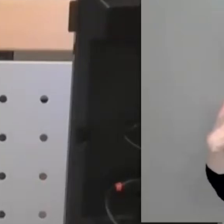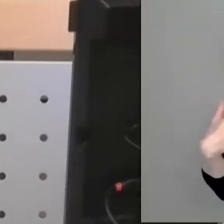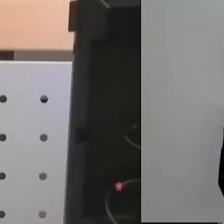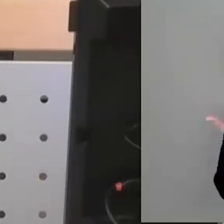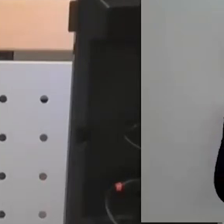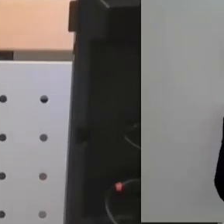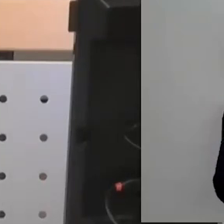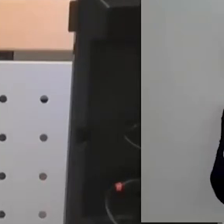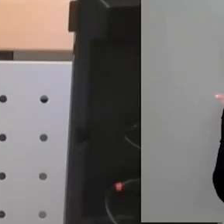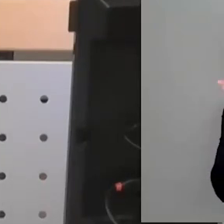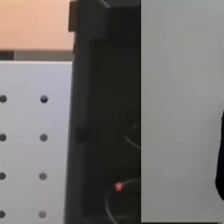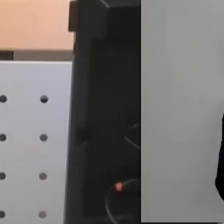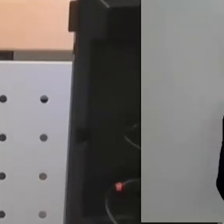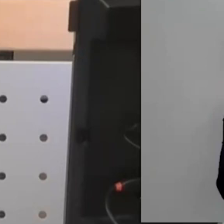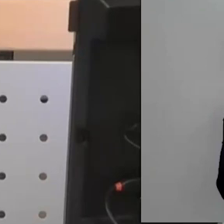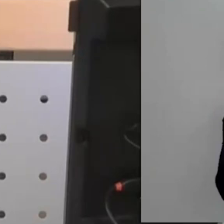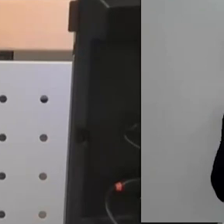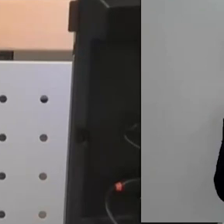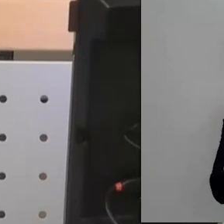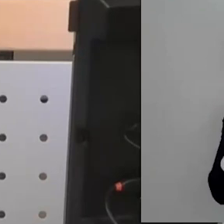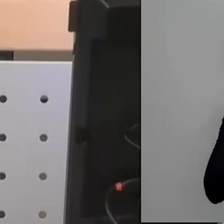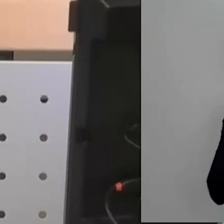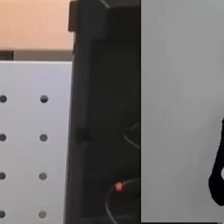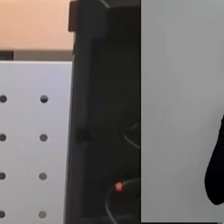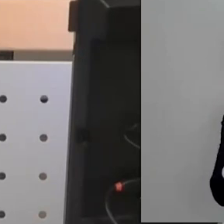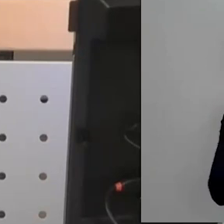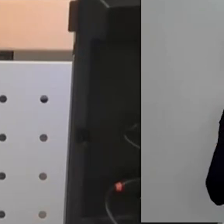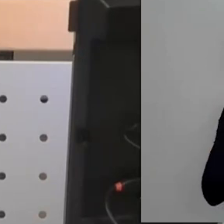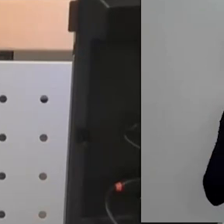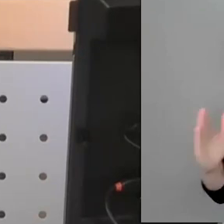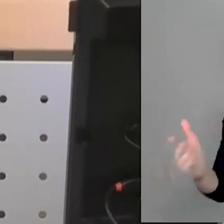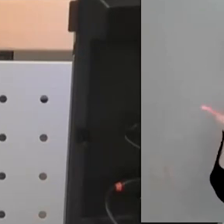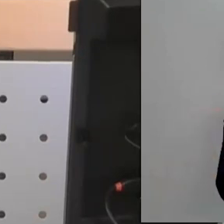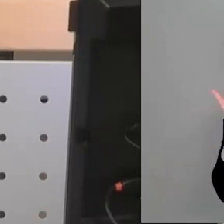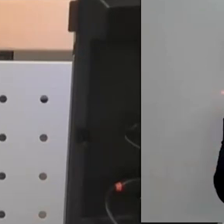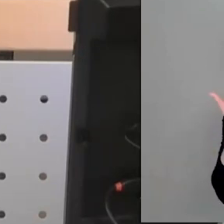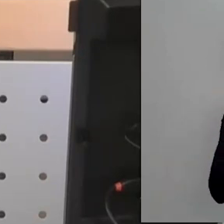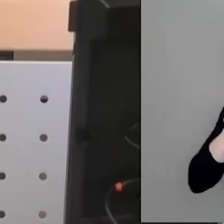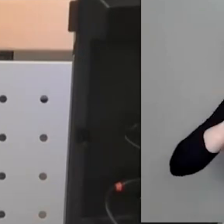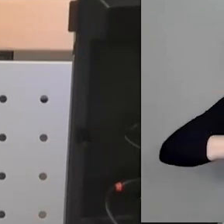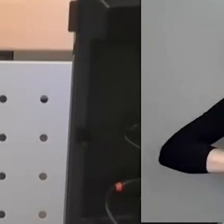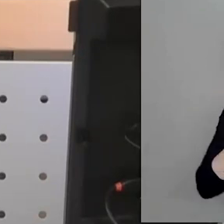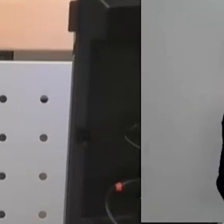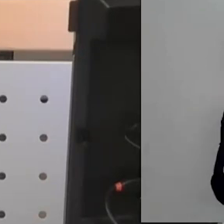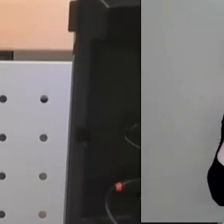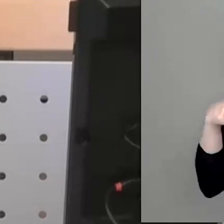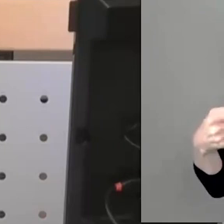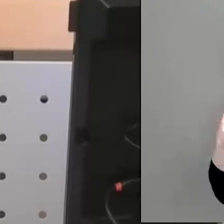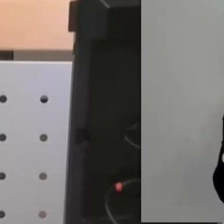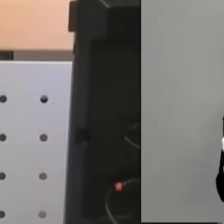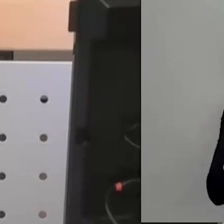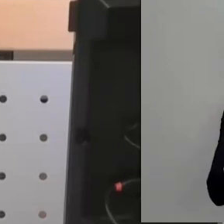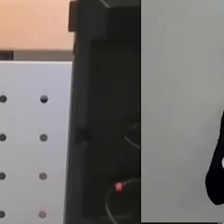2020/21 das Programm Schulbibliotheken unterbrochen wurde. Also keine weitere Schulbibliothek zu den bis